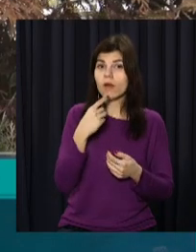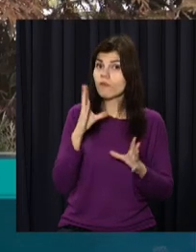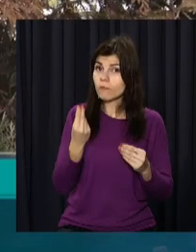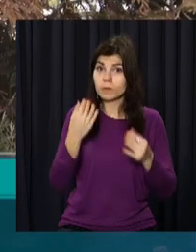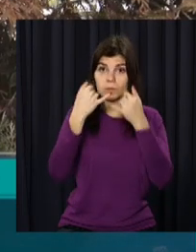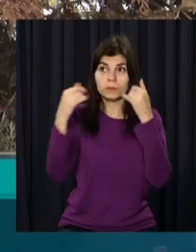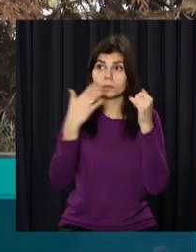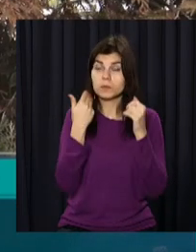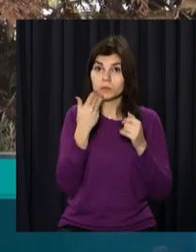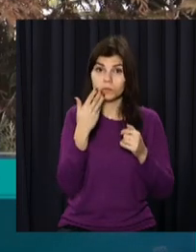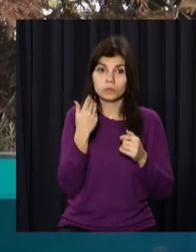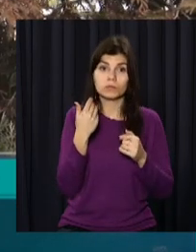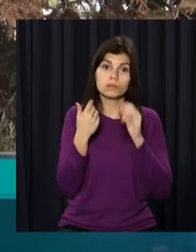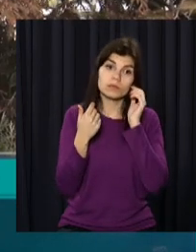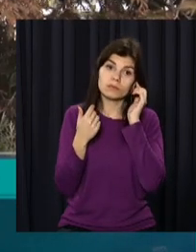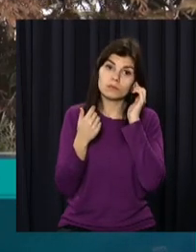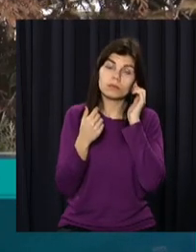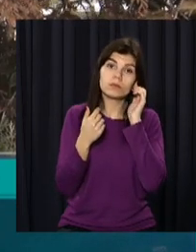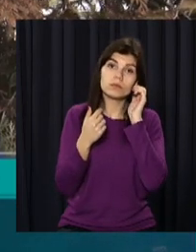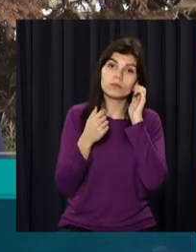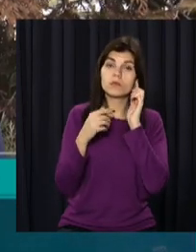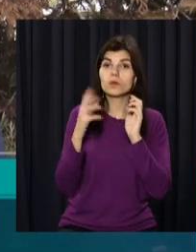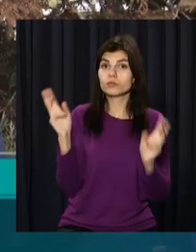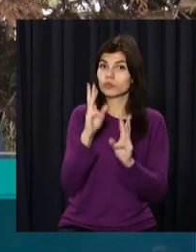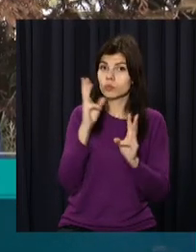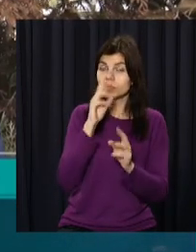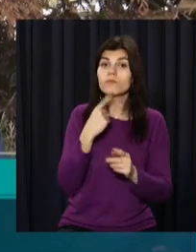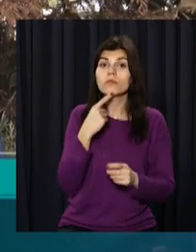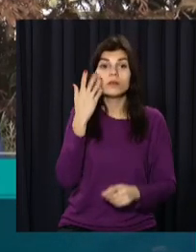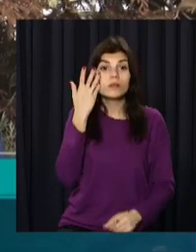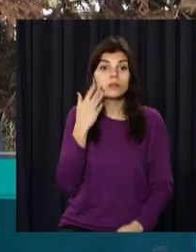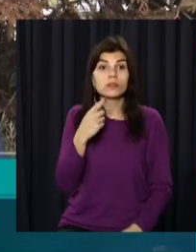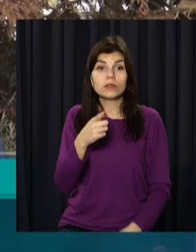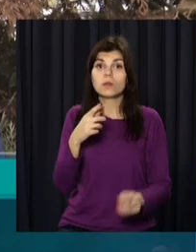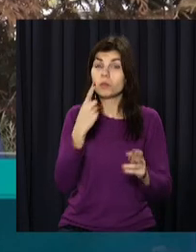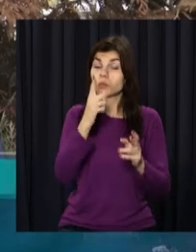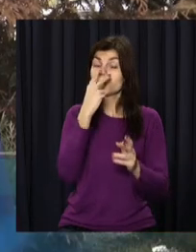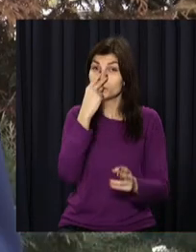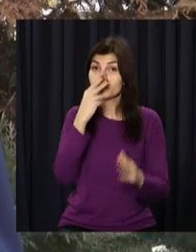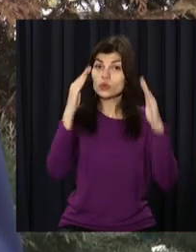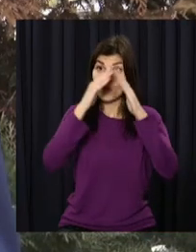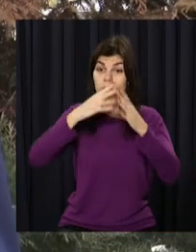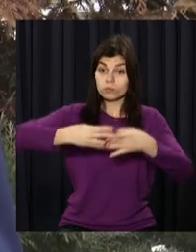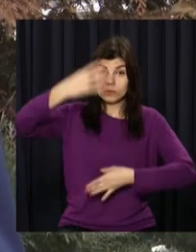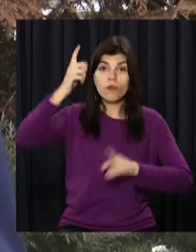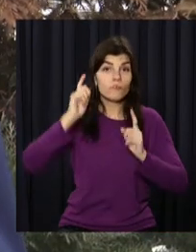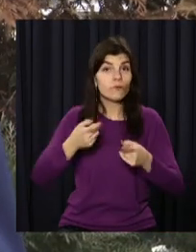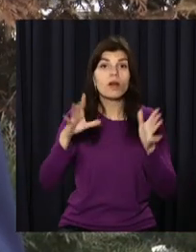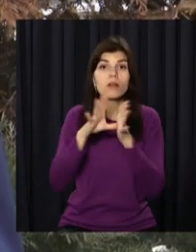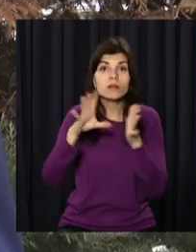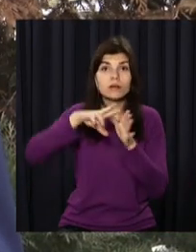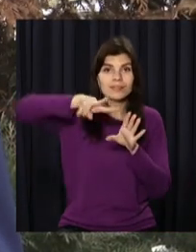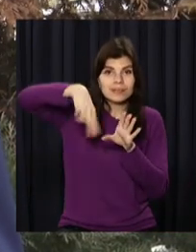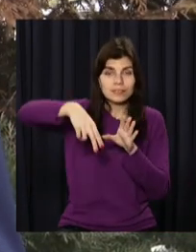в будинку. Тому перед тим, як використовувати таку кількість електроприборів побутових в